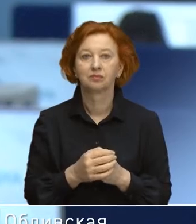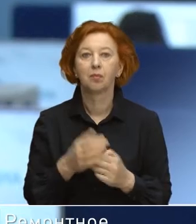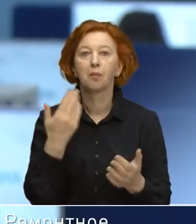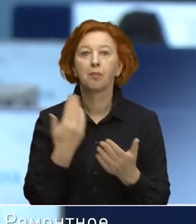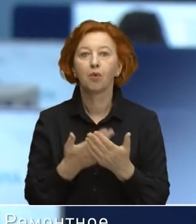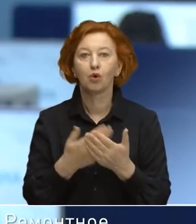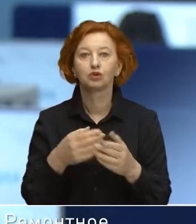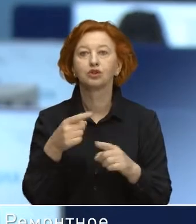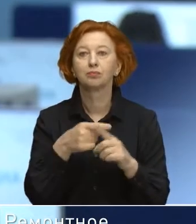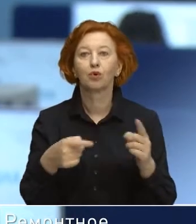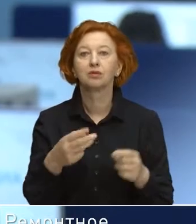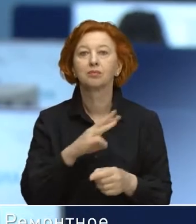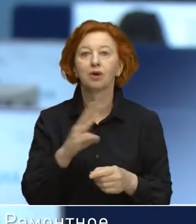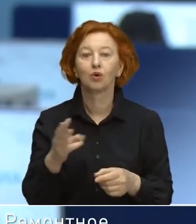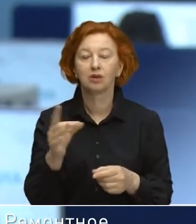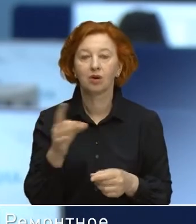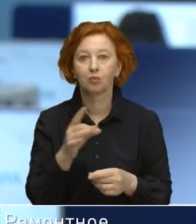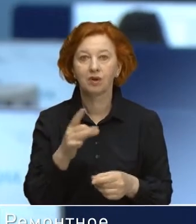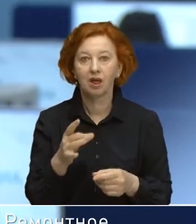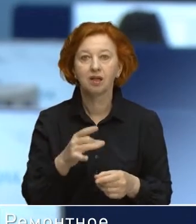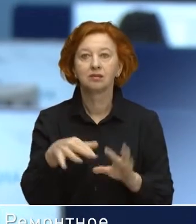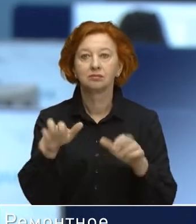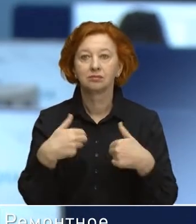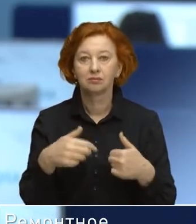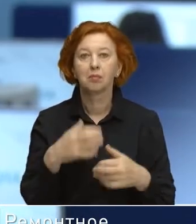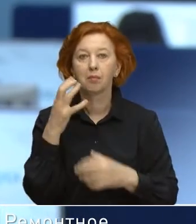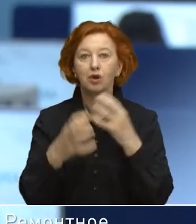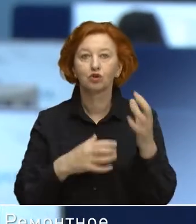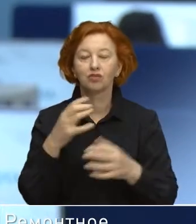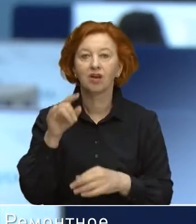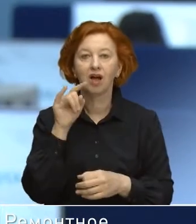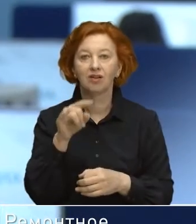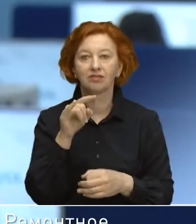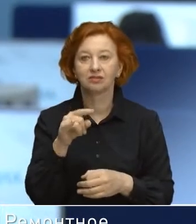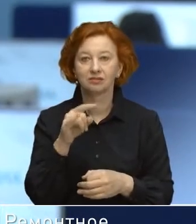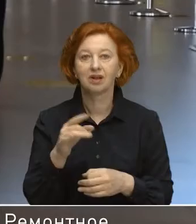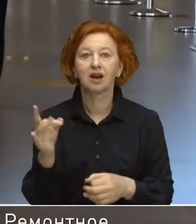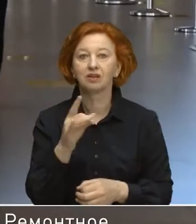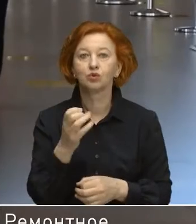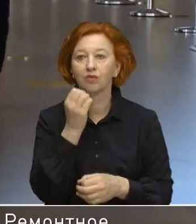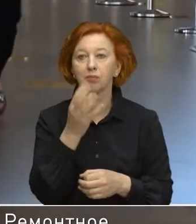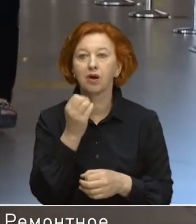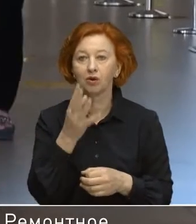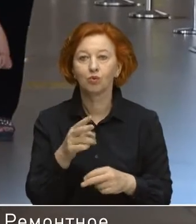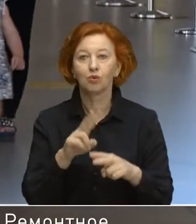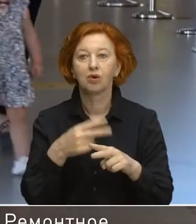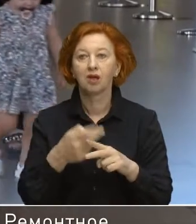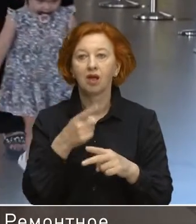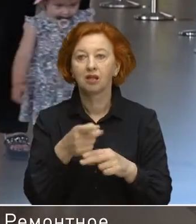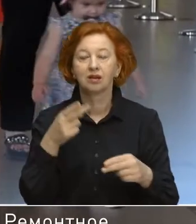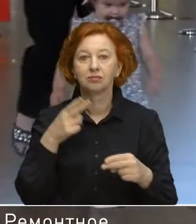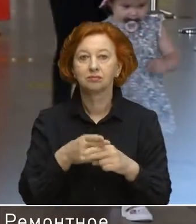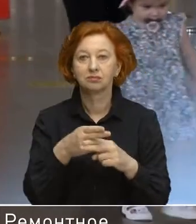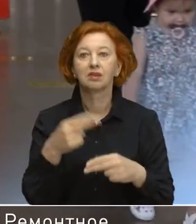Почти 500 000 рублей изъяли ростовские таможенники у пассажира международного авиарейса Ростов-Баку. Об этом сообщили в пресс-службе